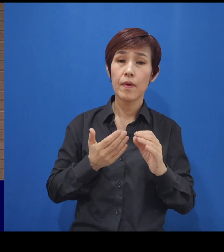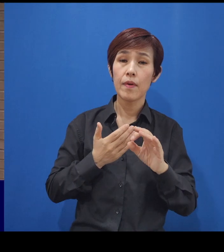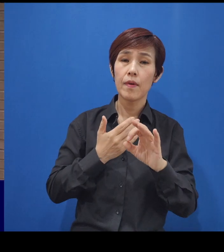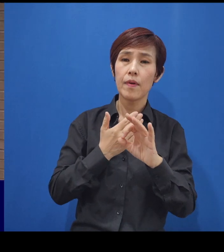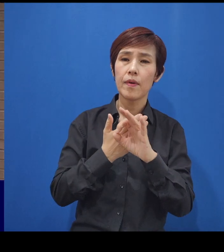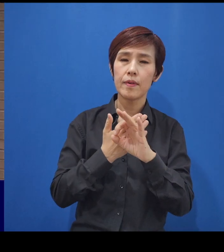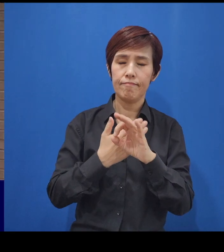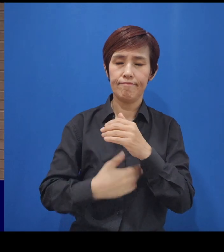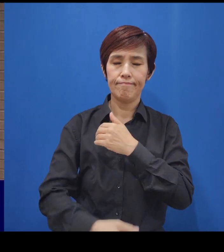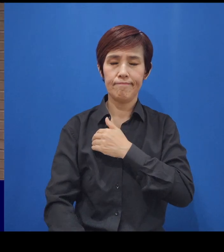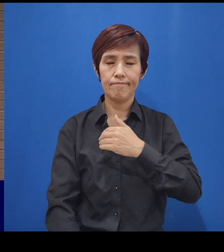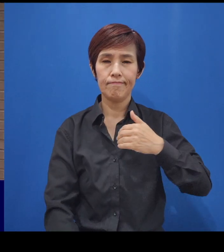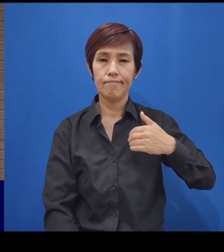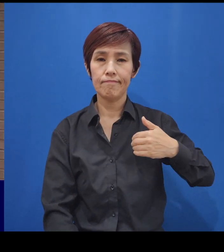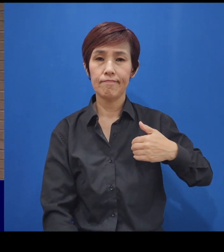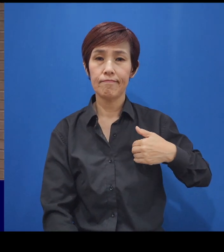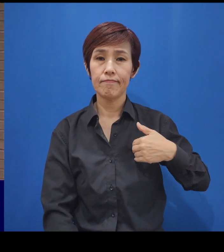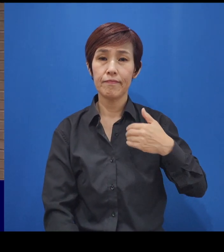당하시며